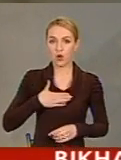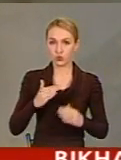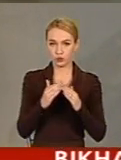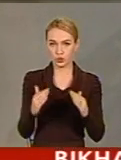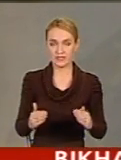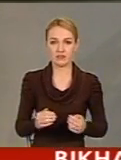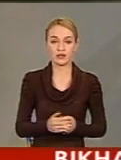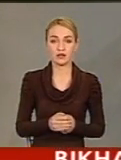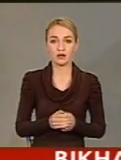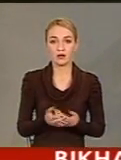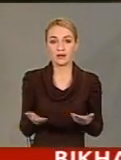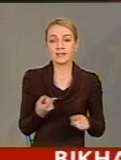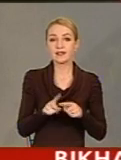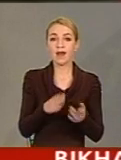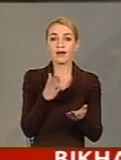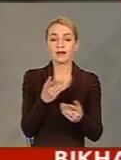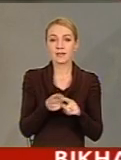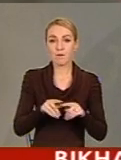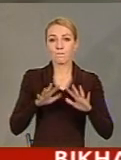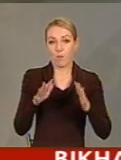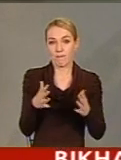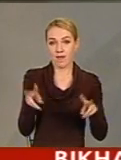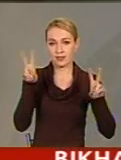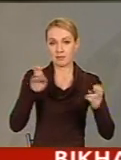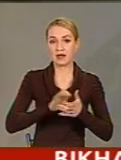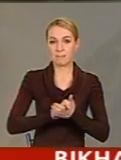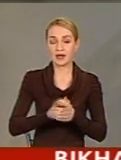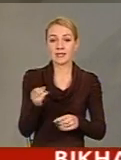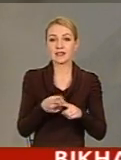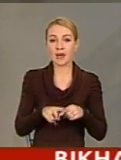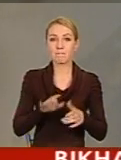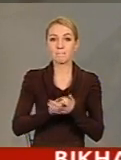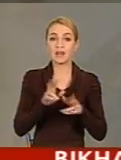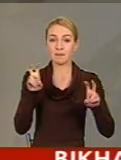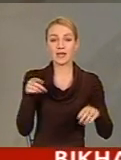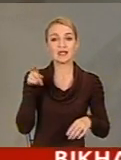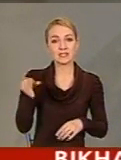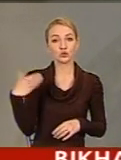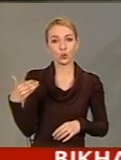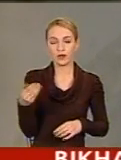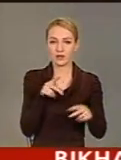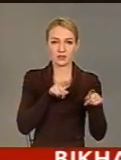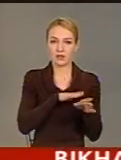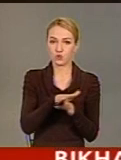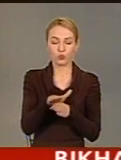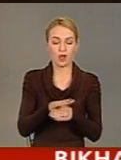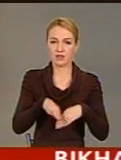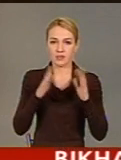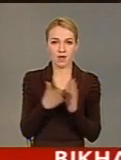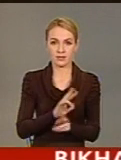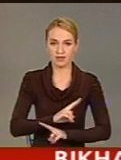будівлі Ну то есть це є момент перемир'я і це перемир'я з їхньої сторони ніяк не соблюдається взагалі